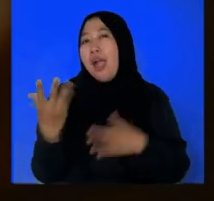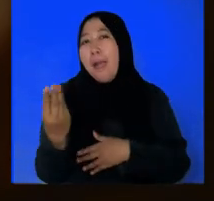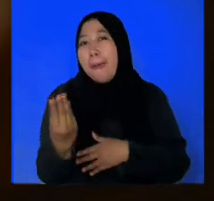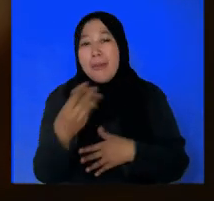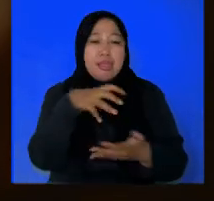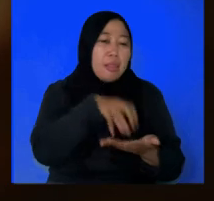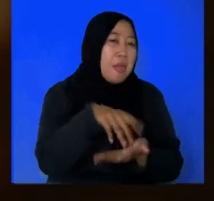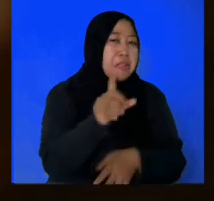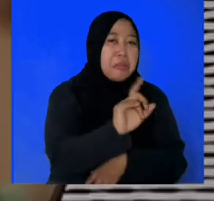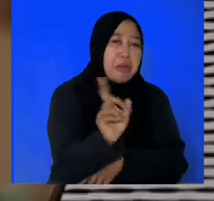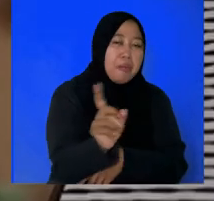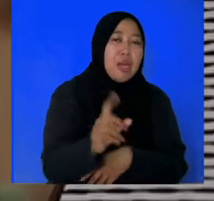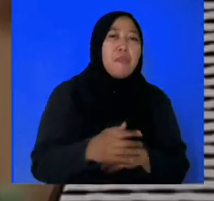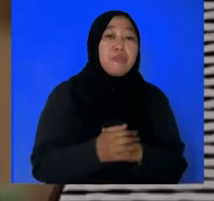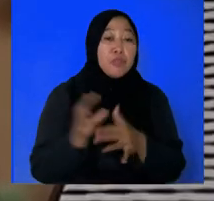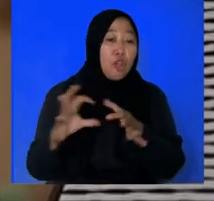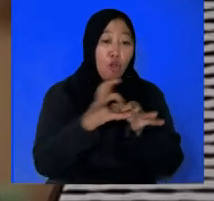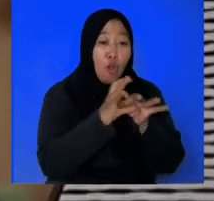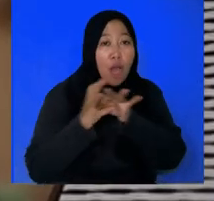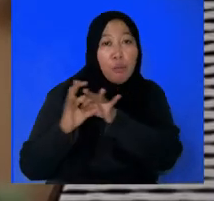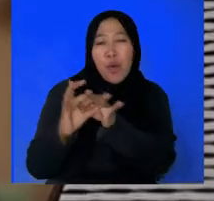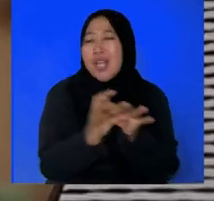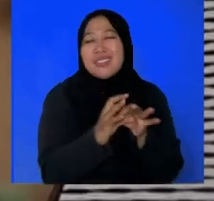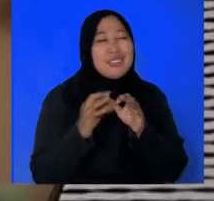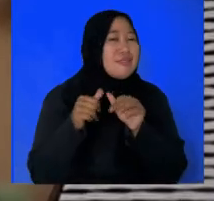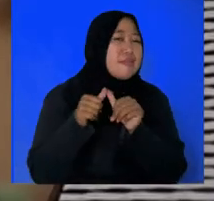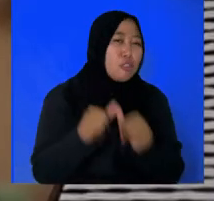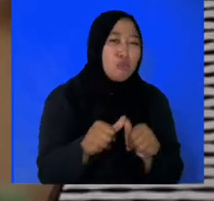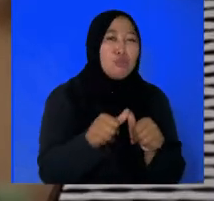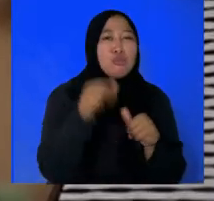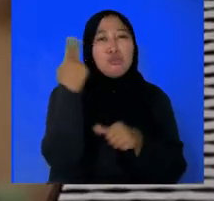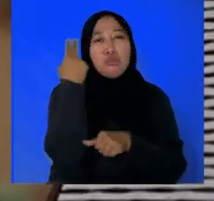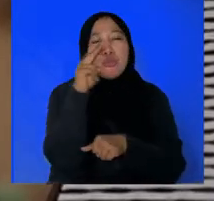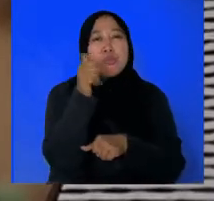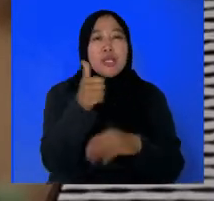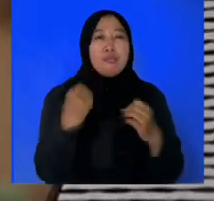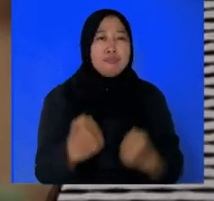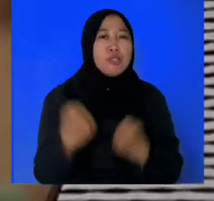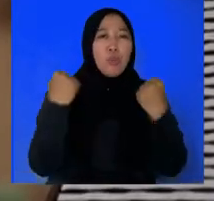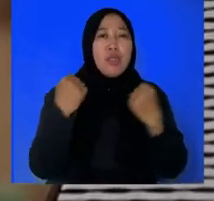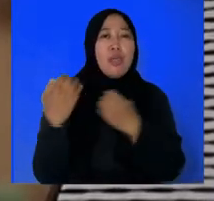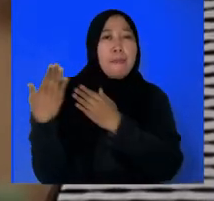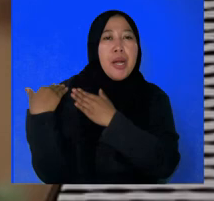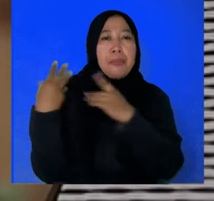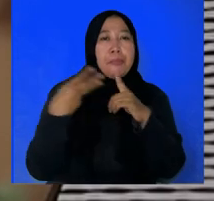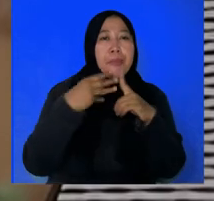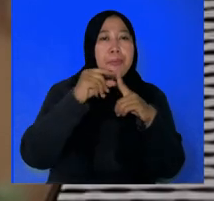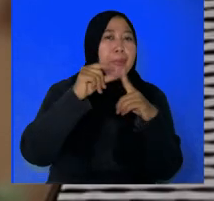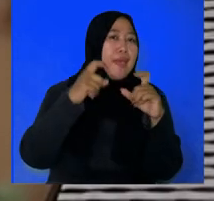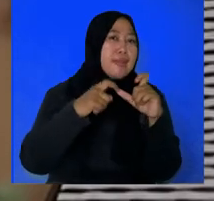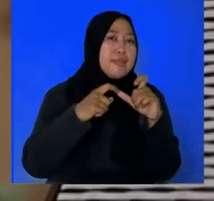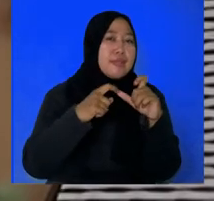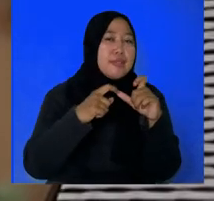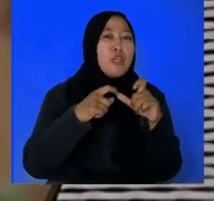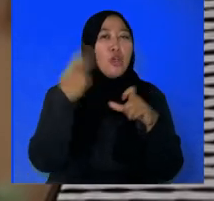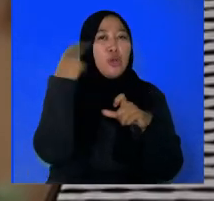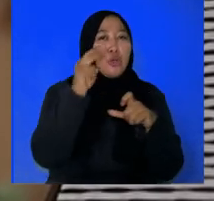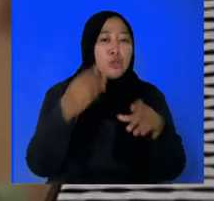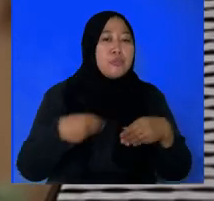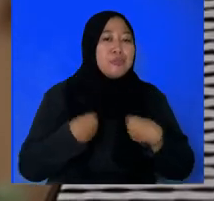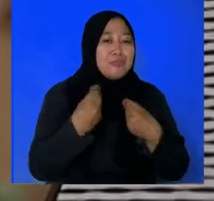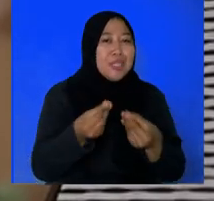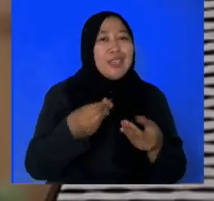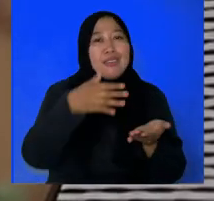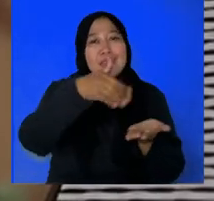di mana saja. Kolaborasi dengan eksternal terus dilakukan dalam rangka memperkuat peran BPS sebagai penyedia